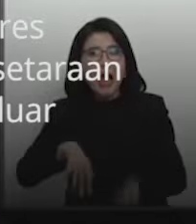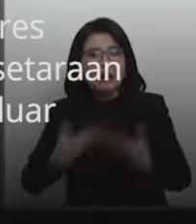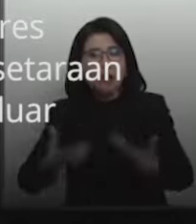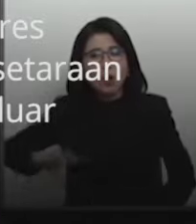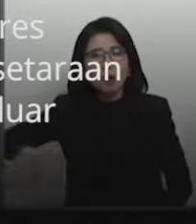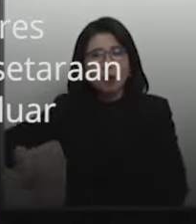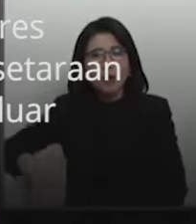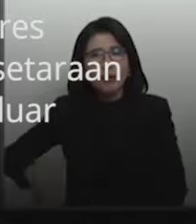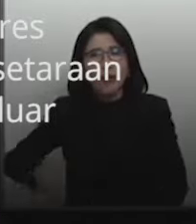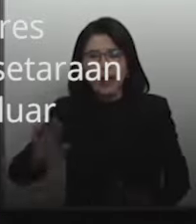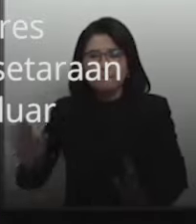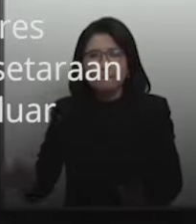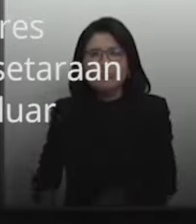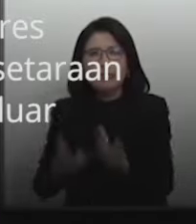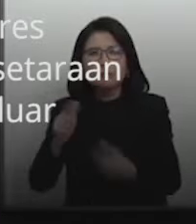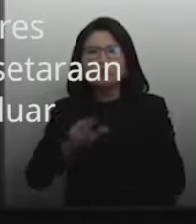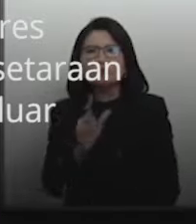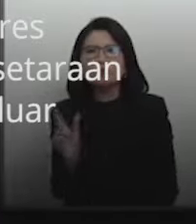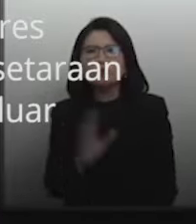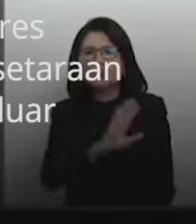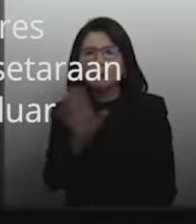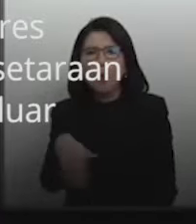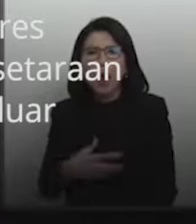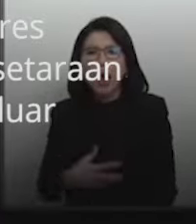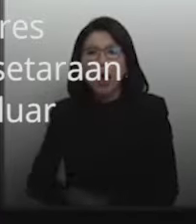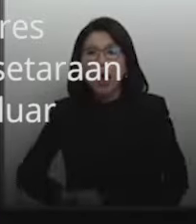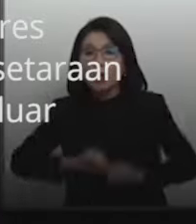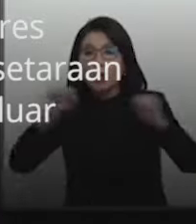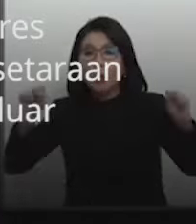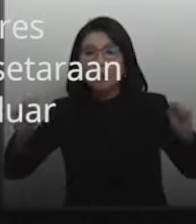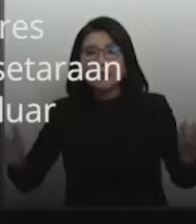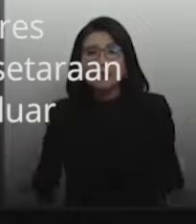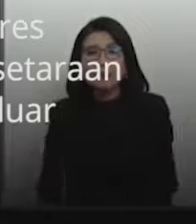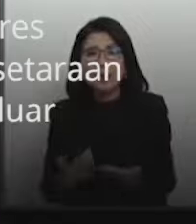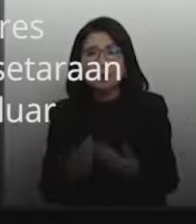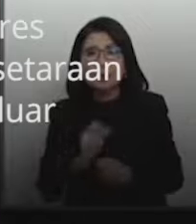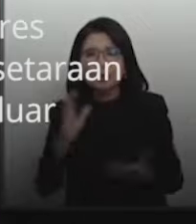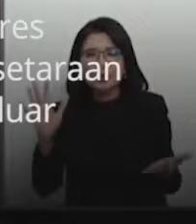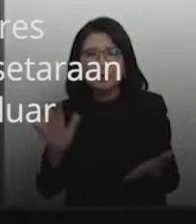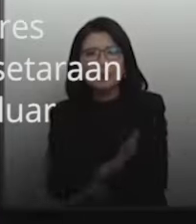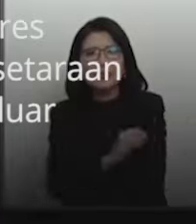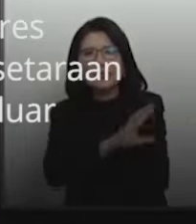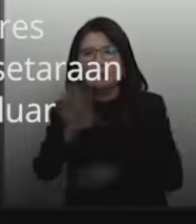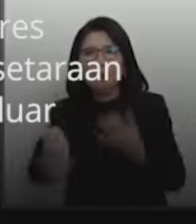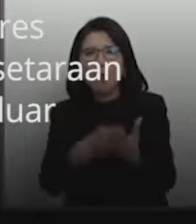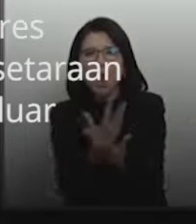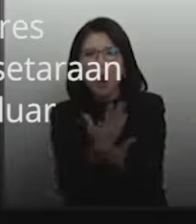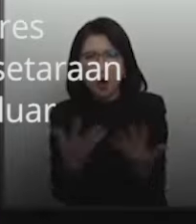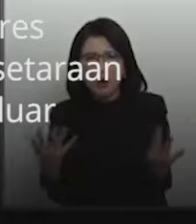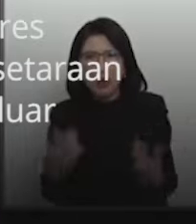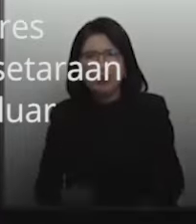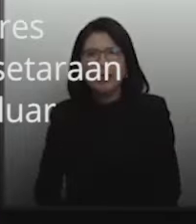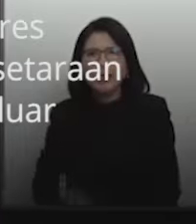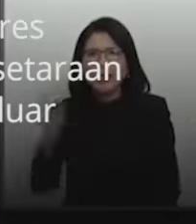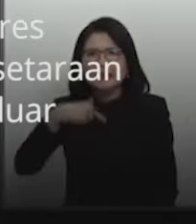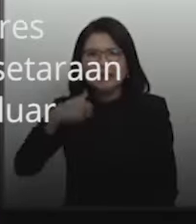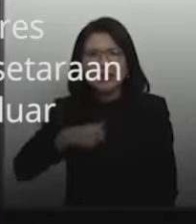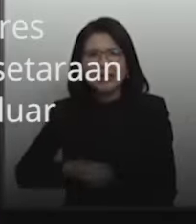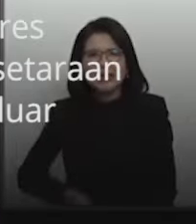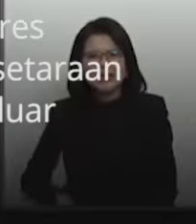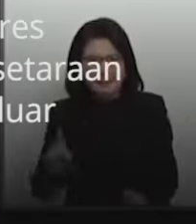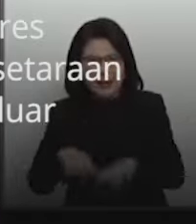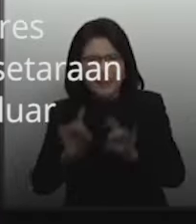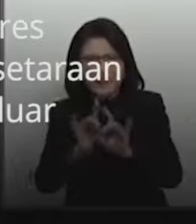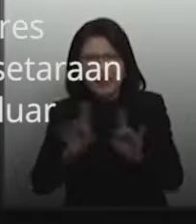mendirikan ini untuk semuanya kekuasaan yang dibangun untuk memberikan kesempatan kepada semua Sekarang kita jauh dari cita-cita Republik